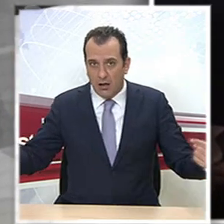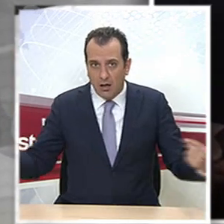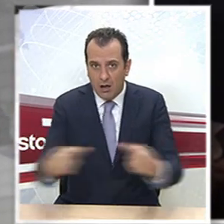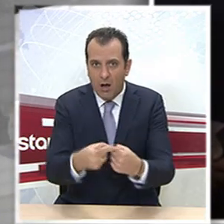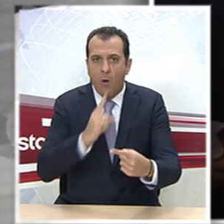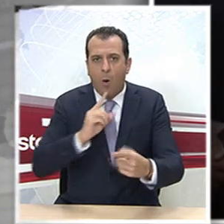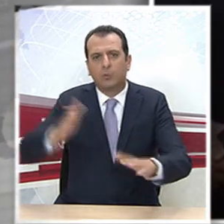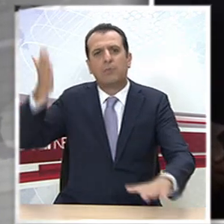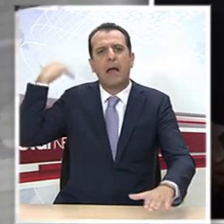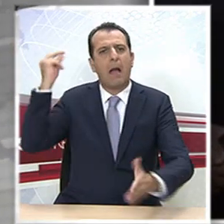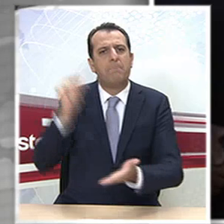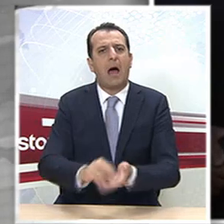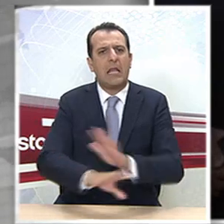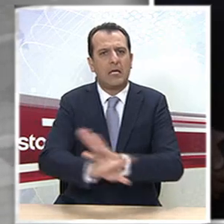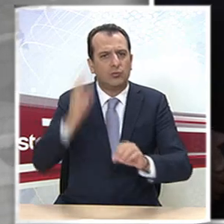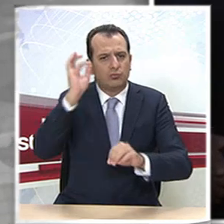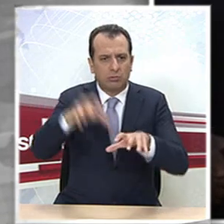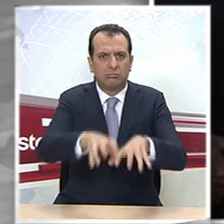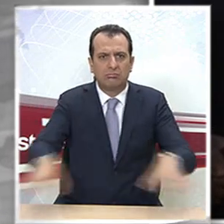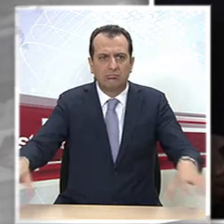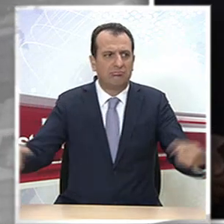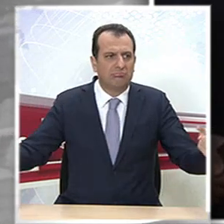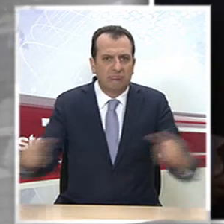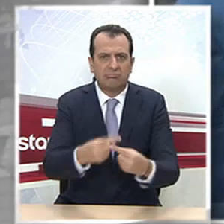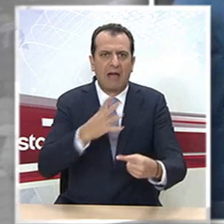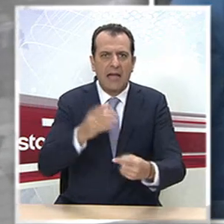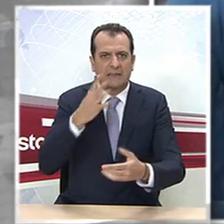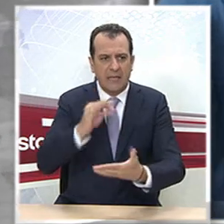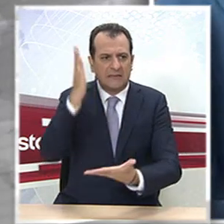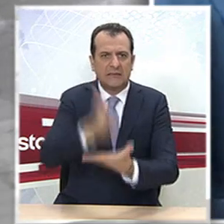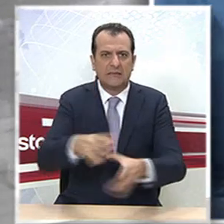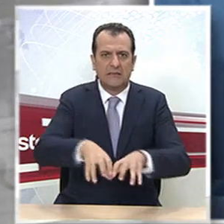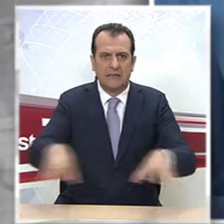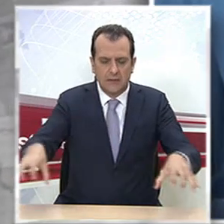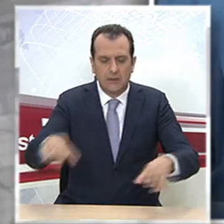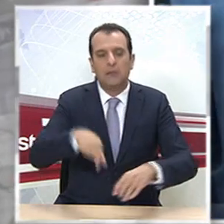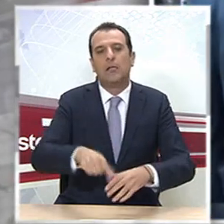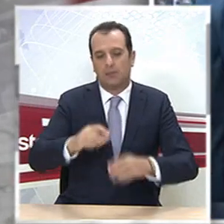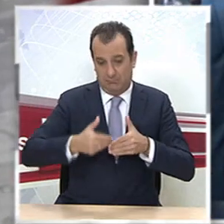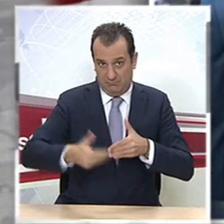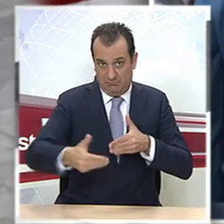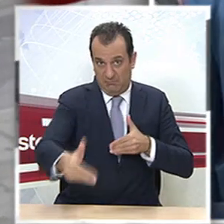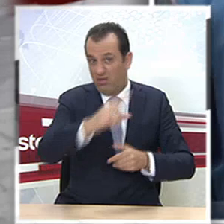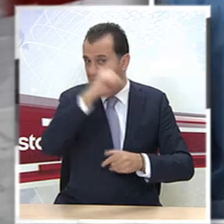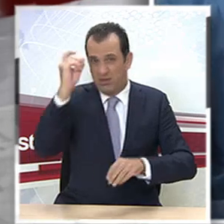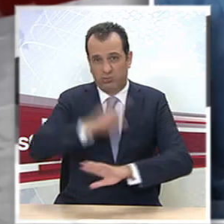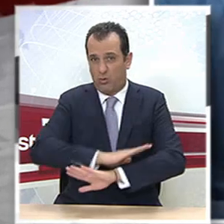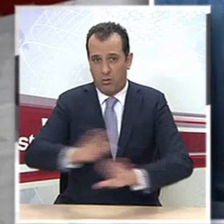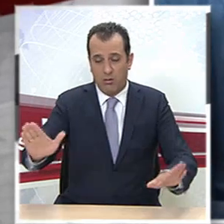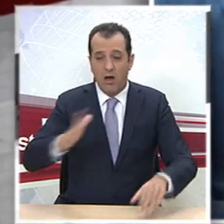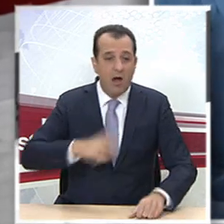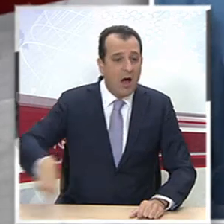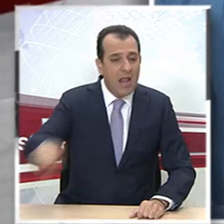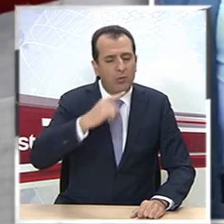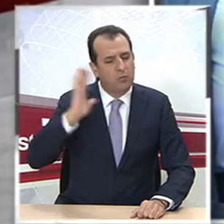ιστορίας σε μια αντιπαράθεση πολιτική, διχαστική. Οι εξελίξεις είναι δύσκολες, ο λαός μας όμως